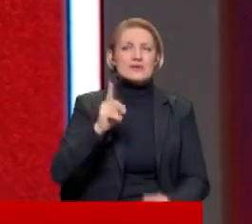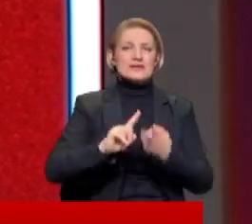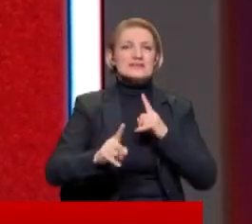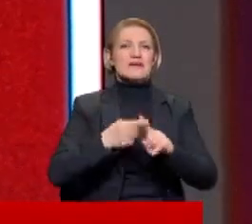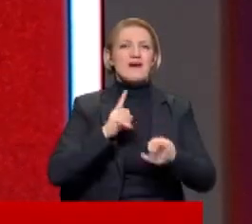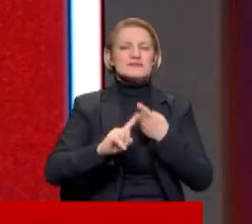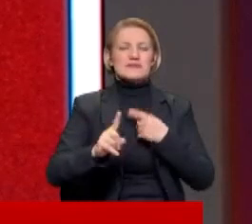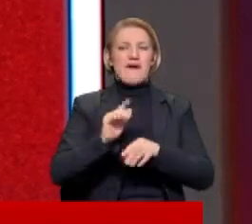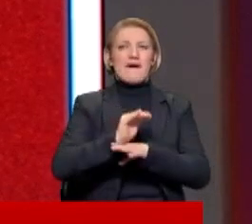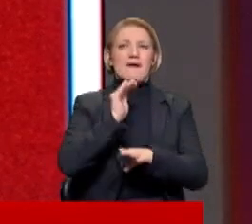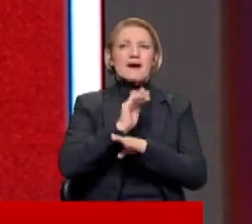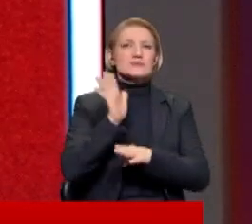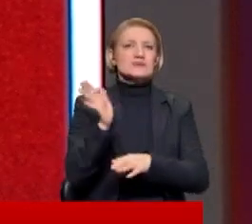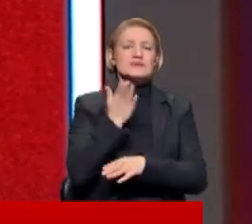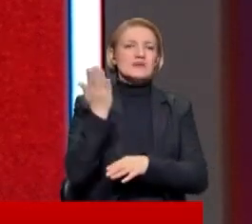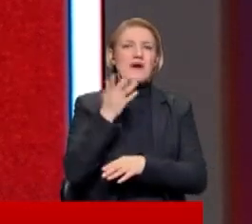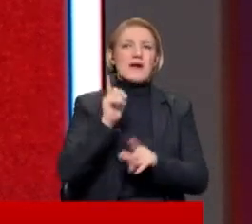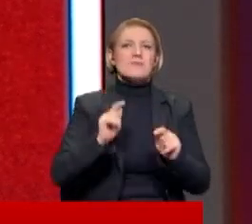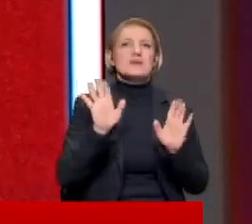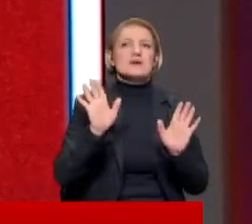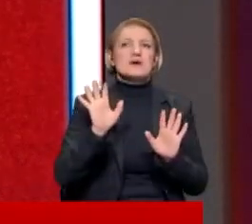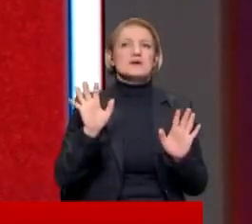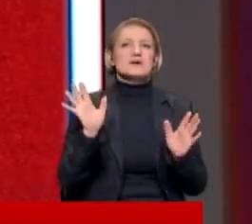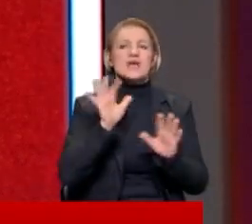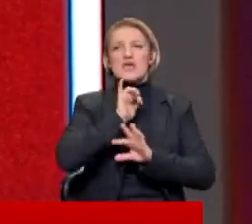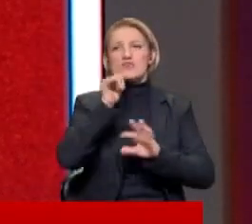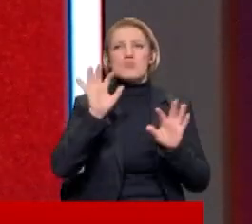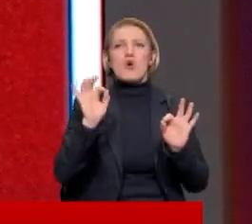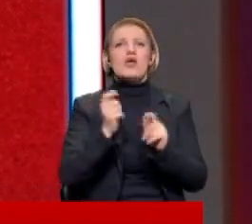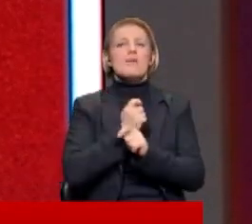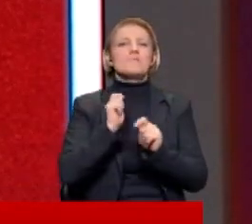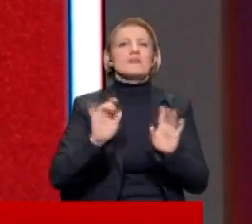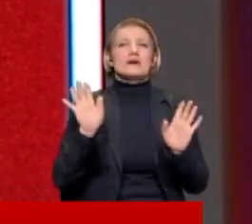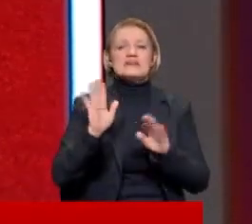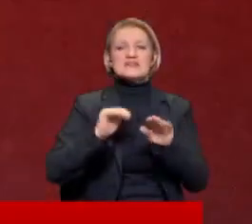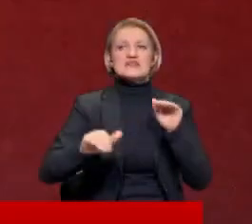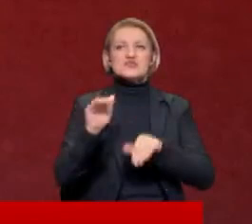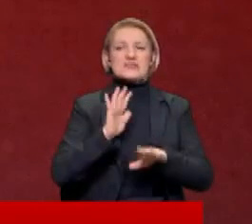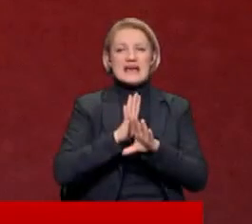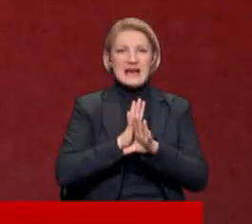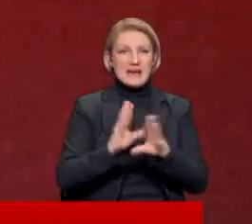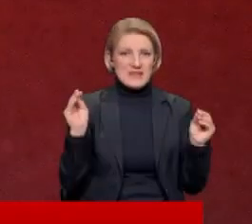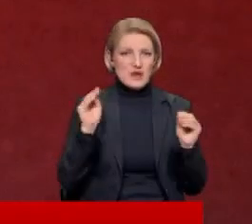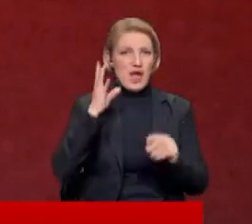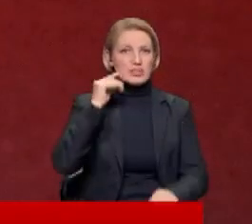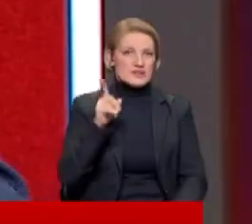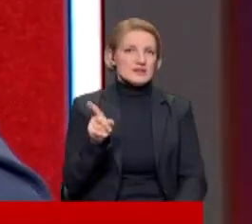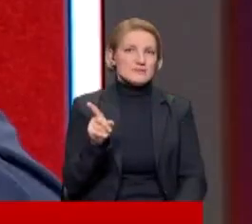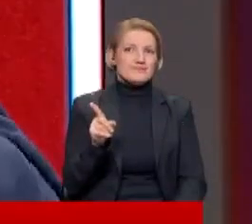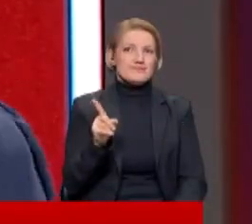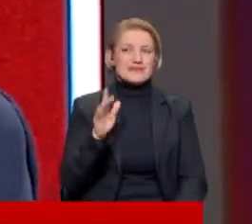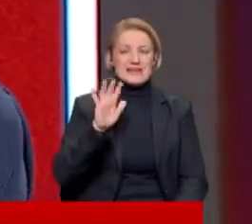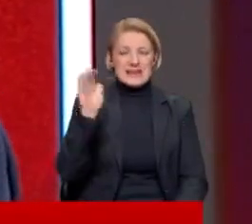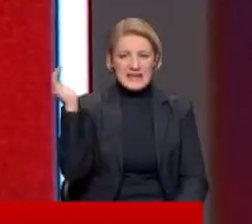siyasi hayatında yapmadığı bir popülizm yapıyor. Şimdiye kadar böyle bir popülizm yapmamıştı. Peki bunun o zaman seçimden yok sonra yani. Ne olacak? Yani seçimi kaybedeceğini artık anladığı için